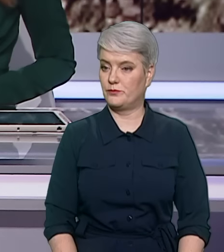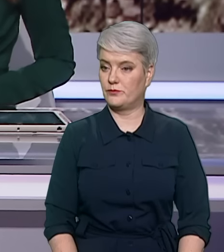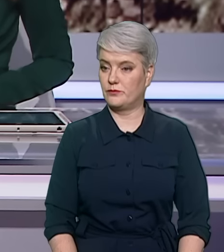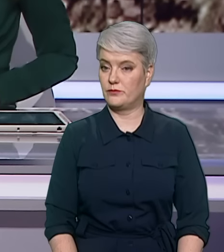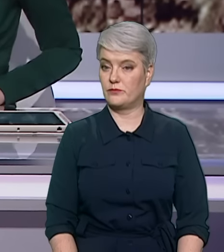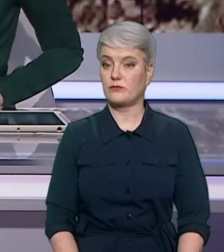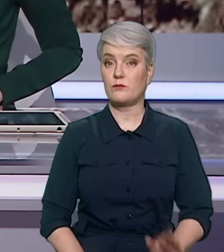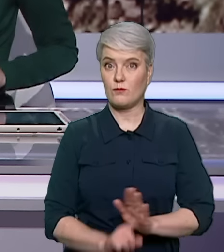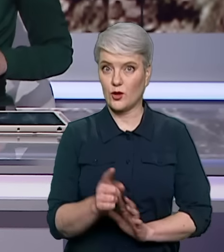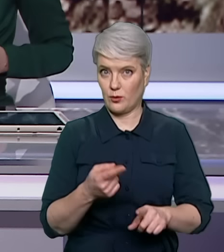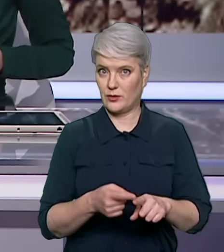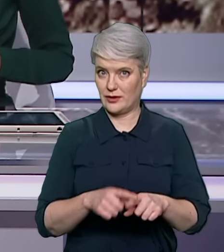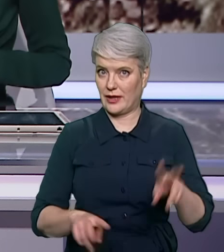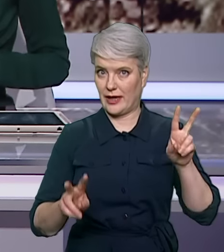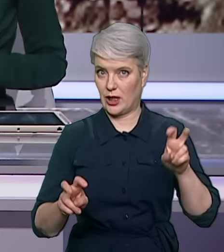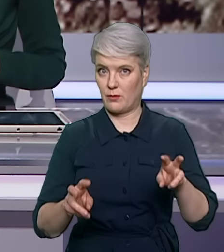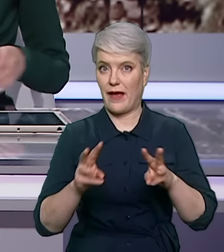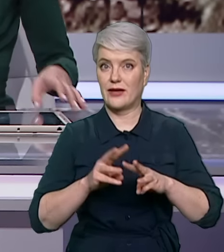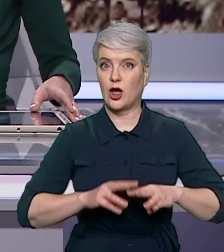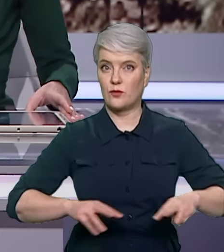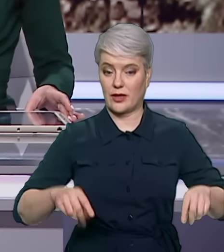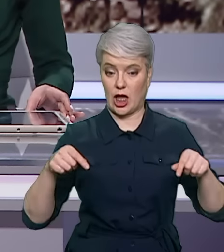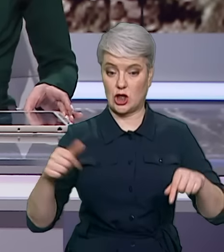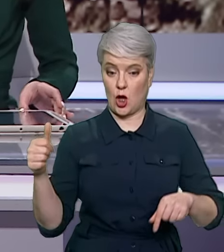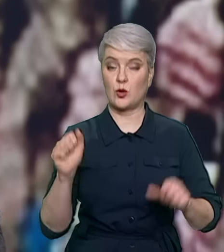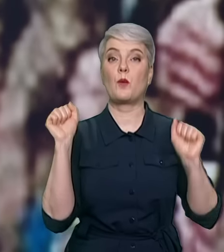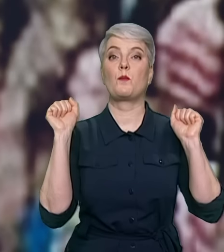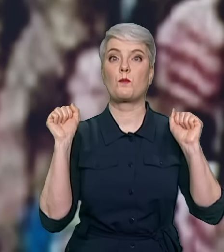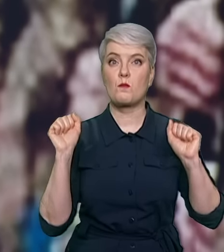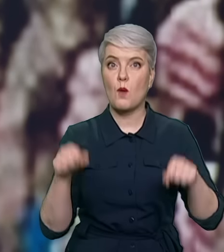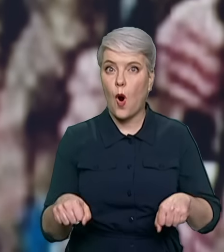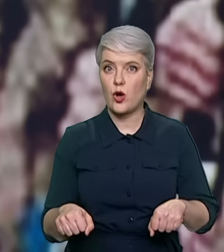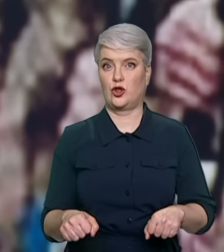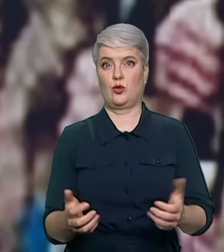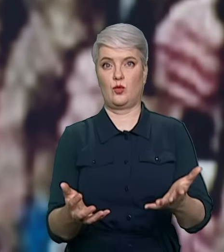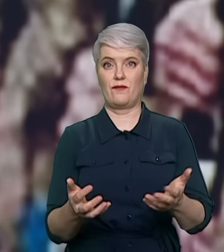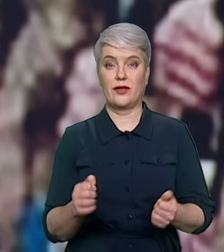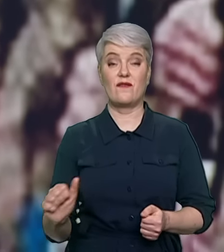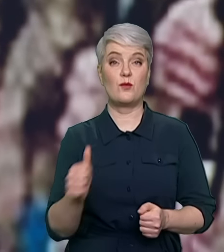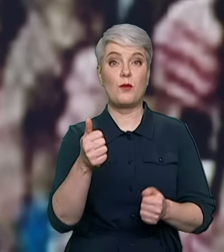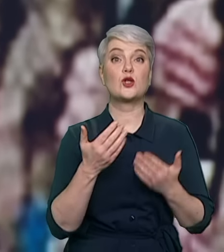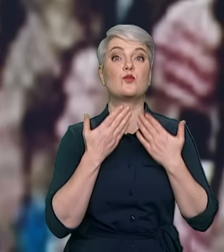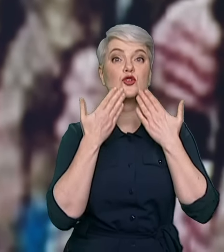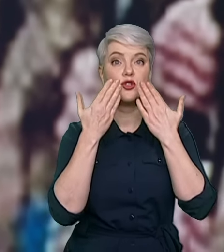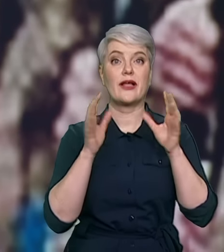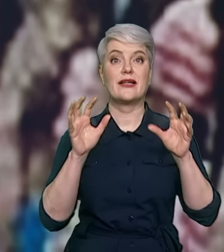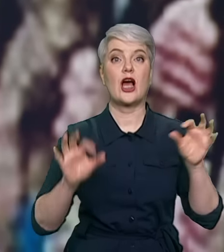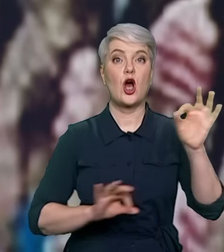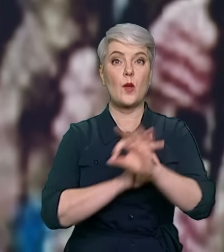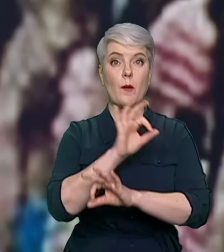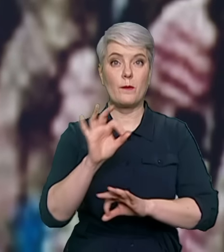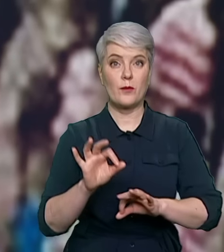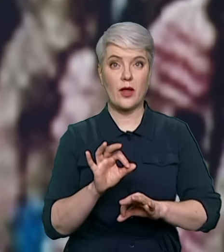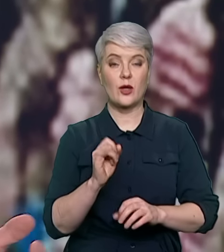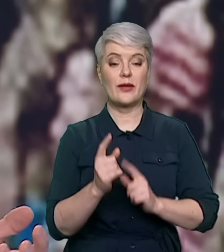От і почнемо з цієї теми. Верховна Рада цього тижня може ухвалити в першому читанні законопроект про внесення змін до деяких законодавчих